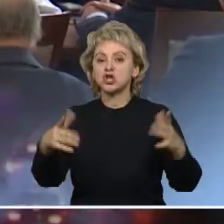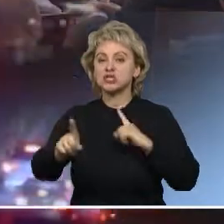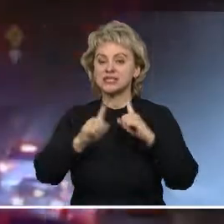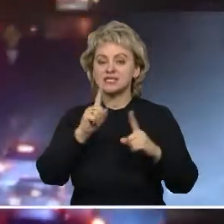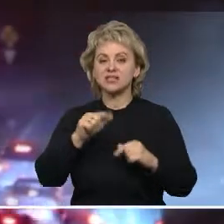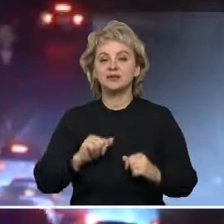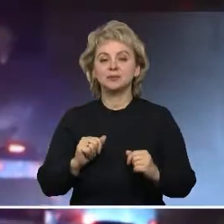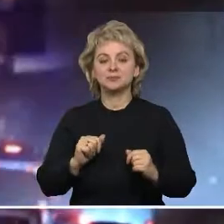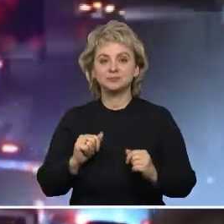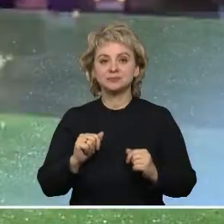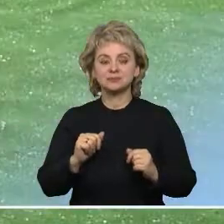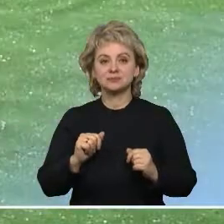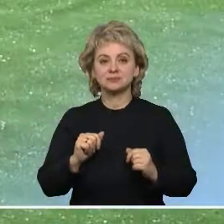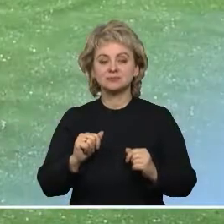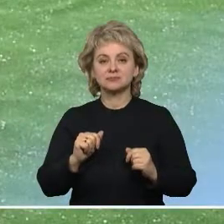заседании.